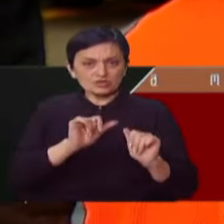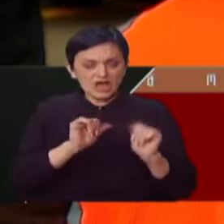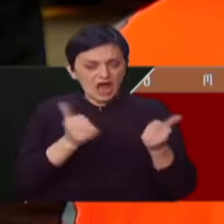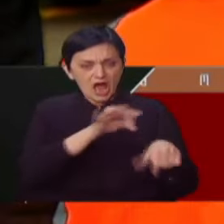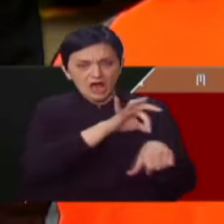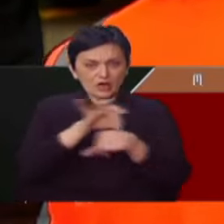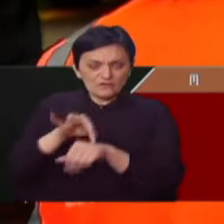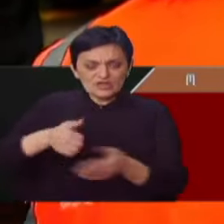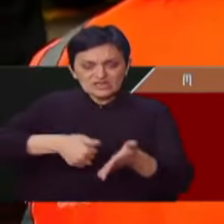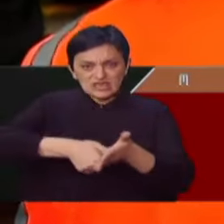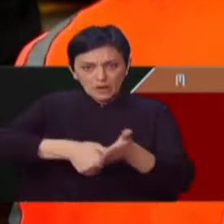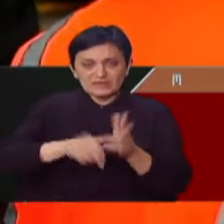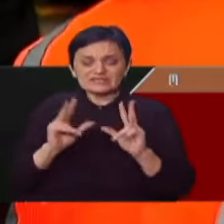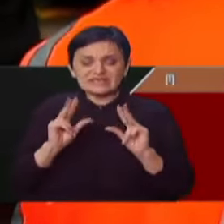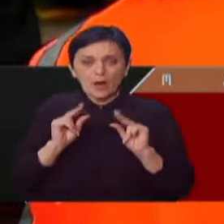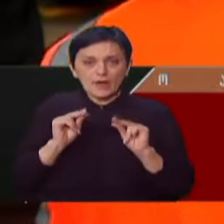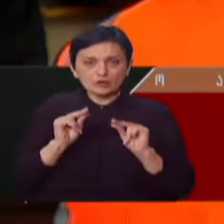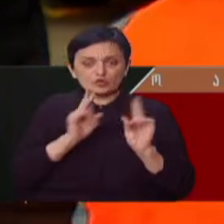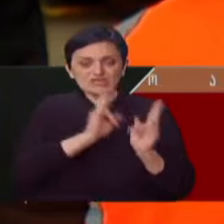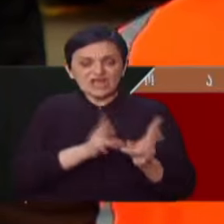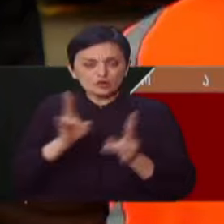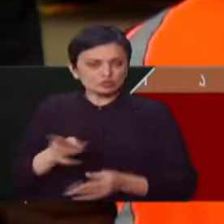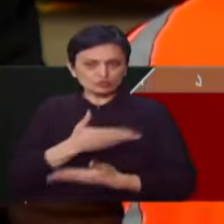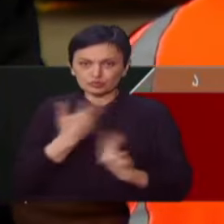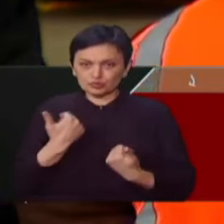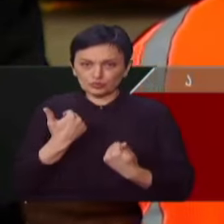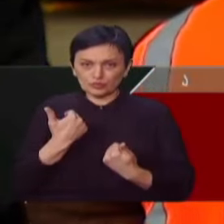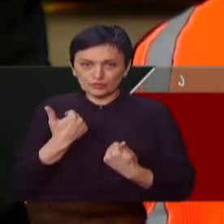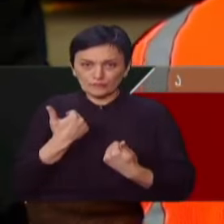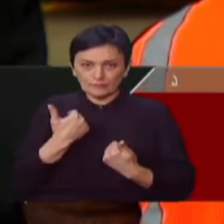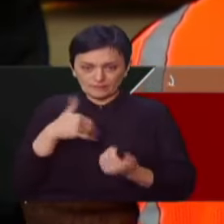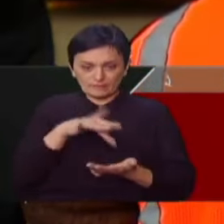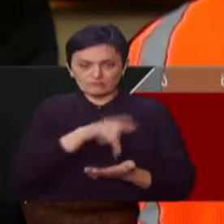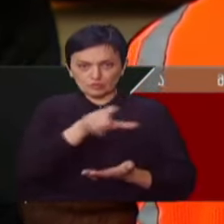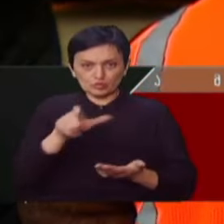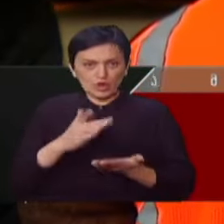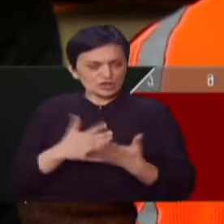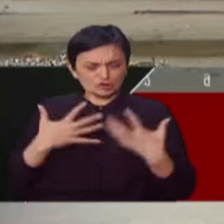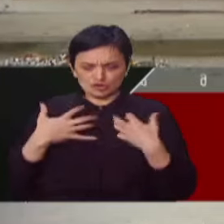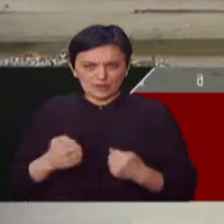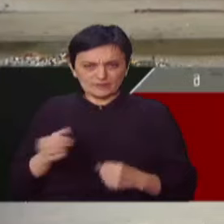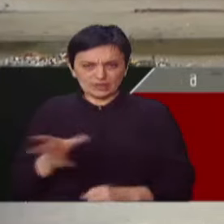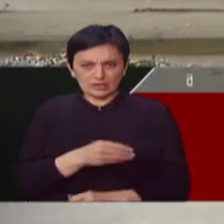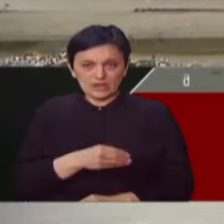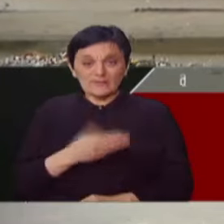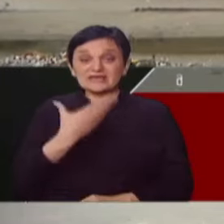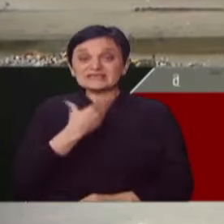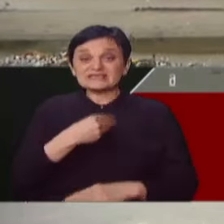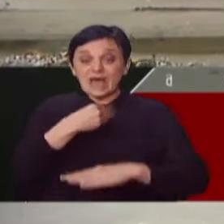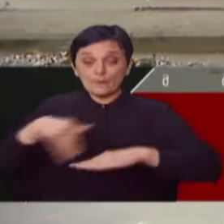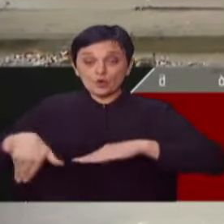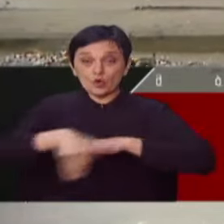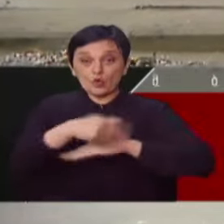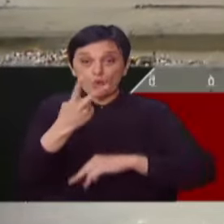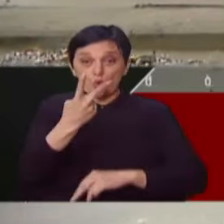და დახმარება აღმოეჩინათ საბედნიეროდ არავინ არ აქვს დაშავებული ადგილობრივები ყველადი არიან ჯანმრთელები Santradis kuchis